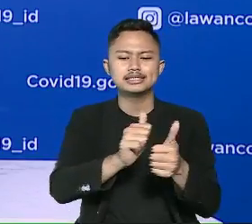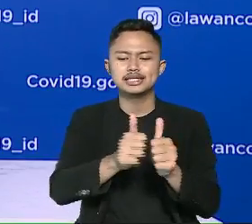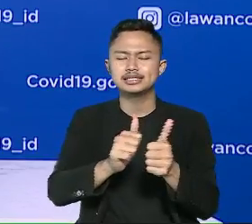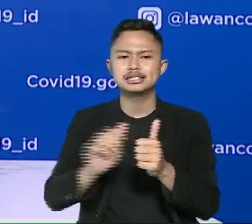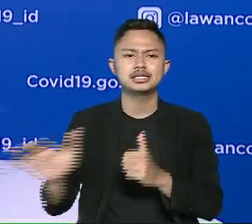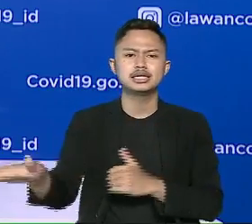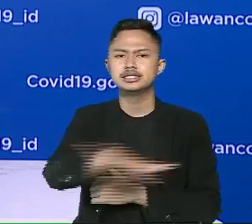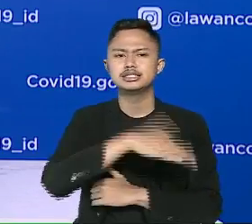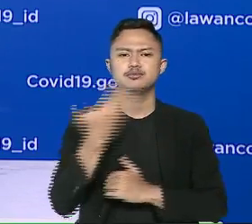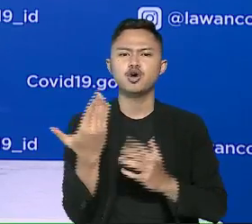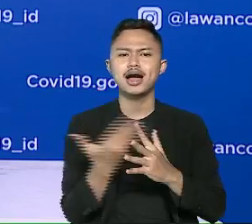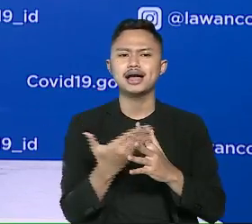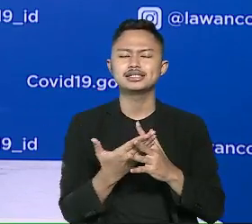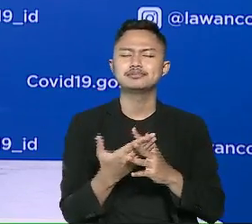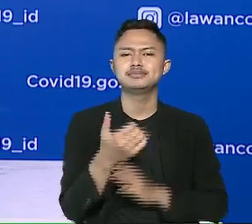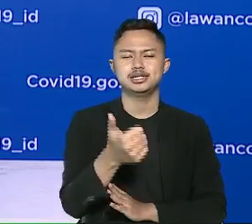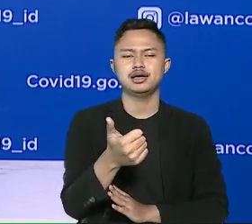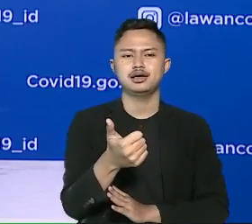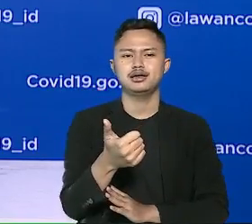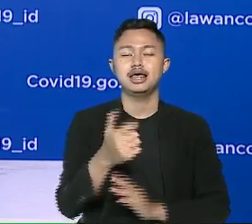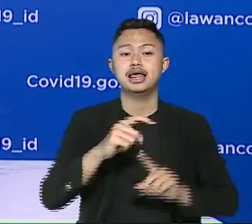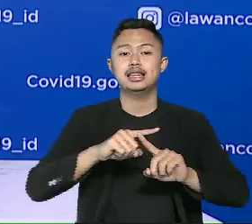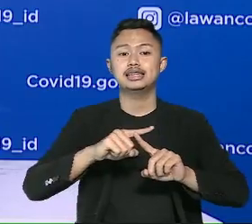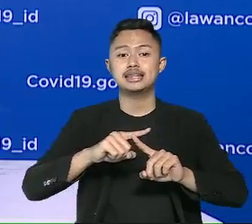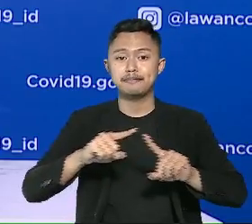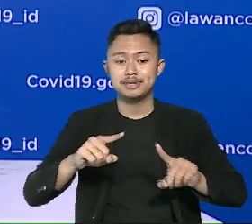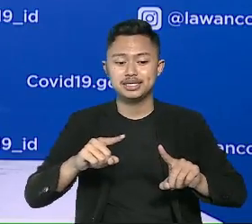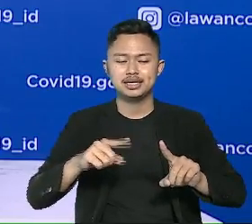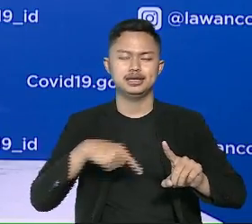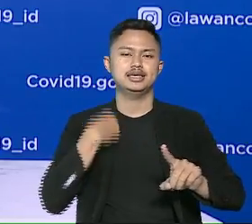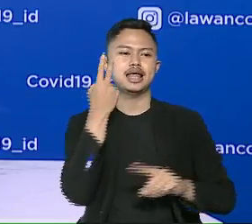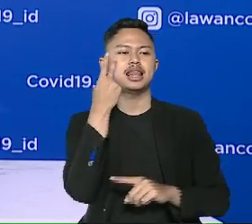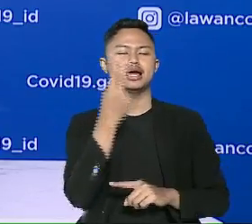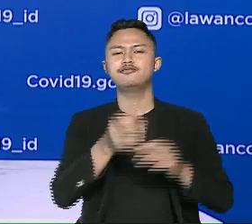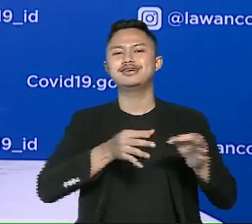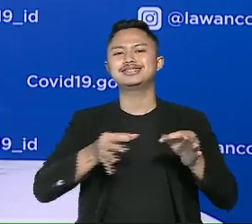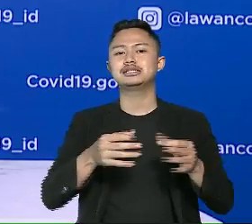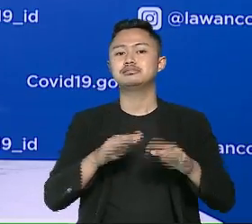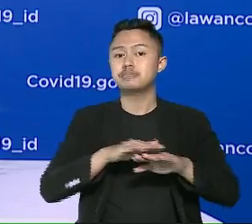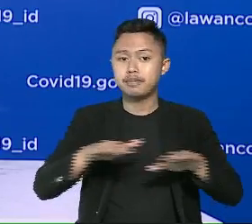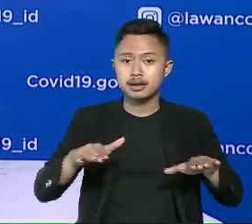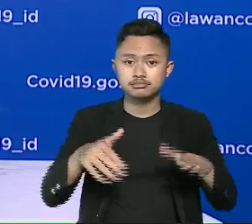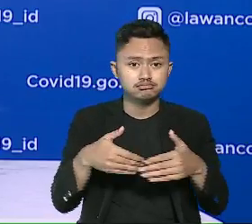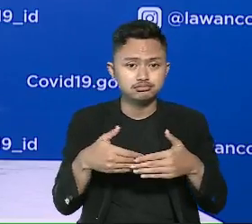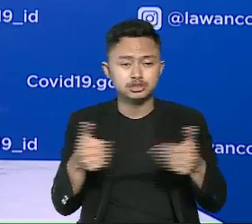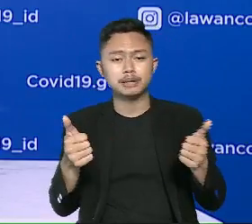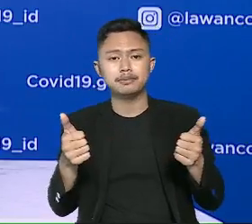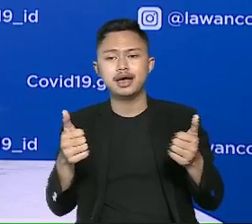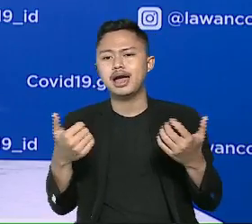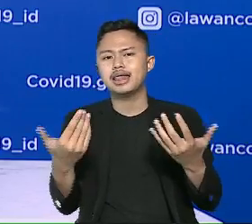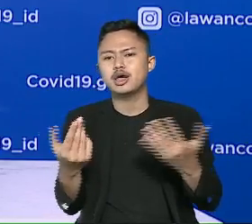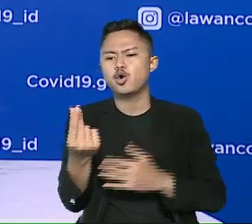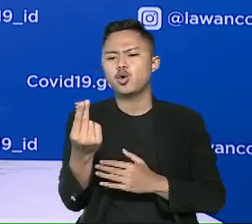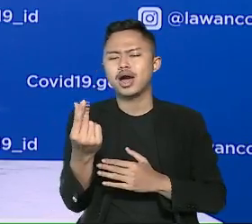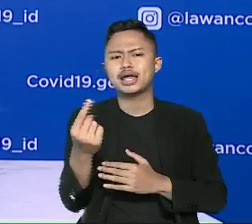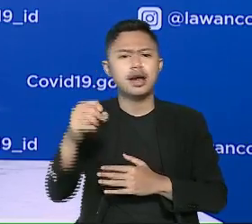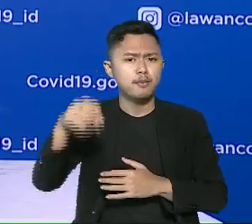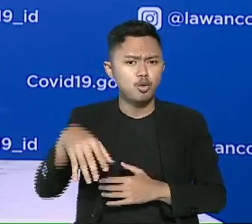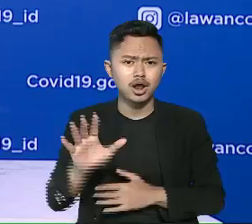dengan baik oleh masyarakat sesuai dengan ketersediaan fasilitas maupun keterjangkauan